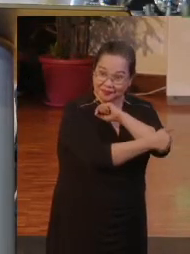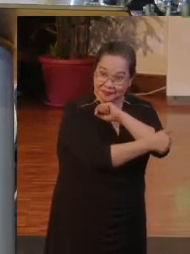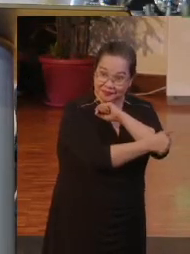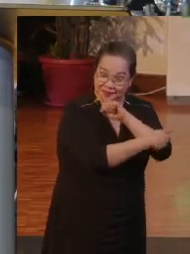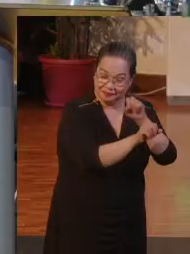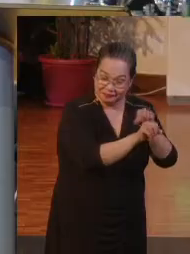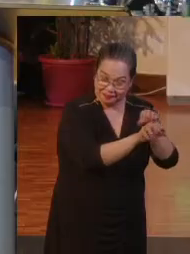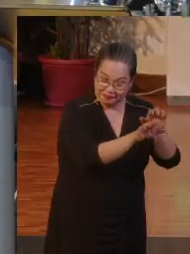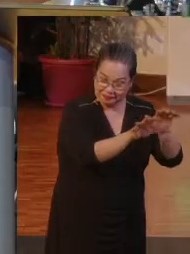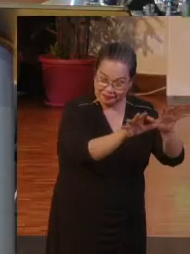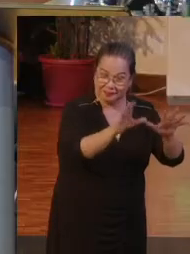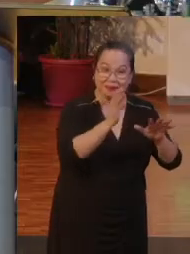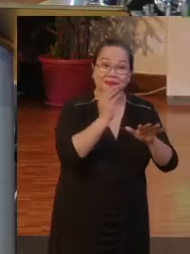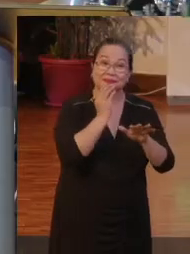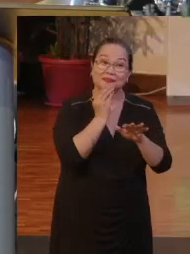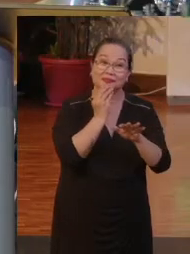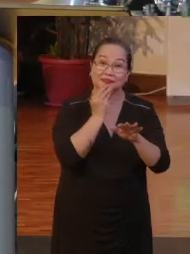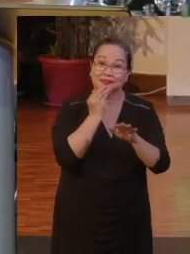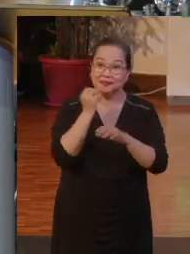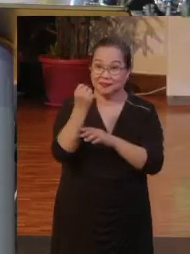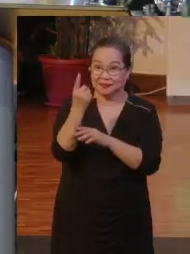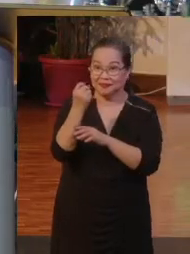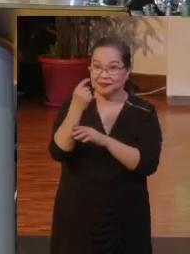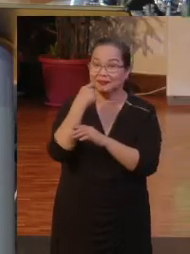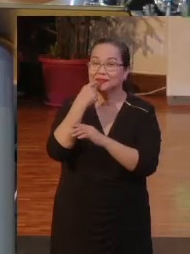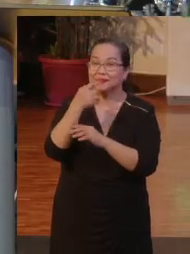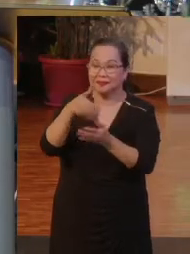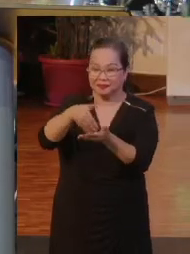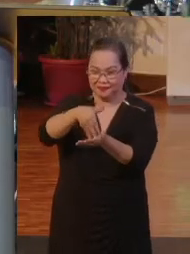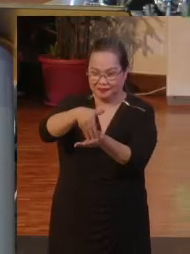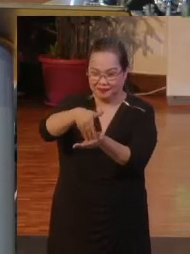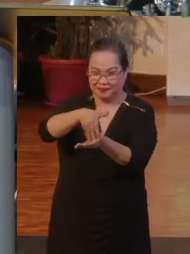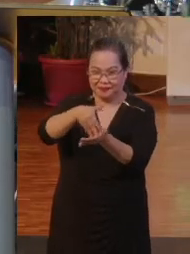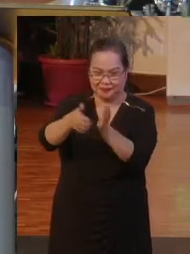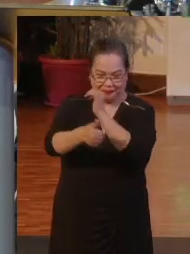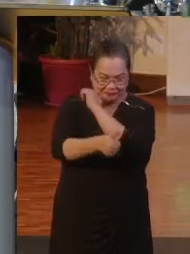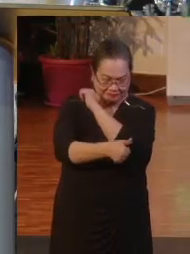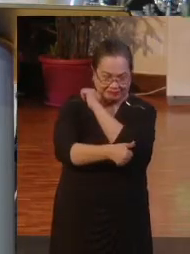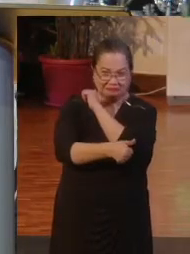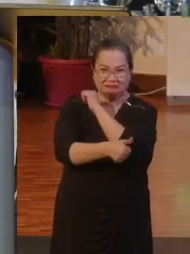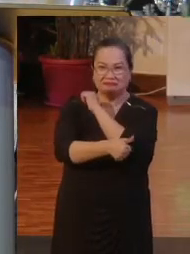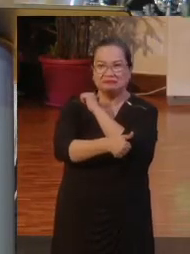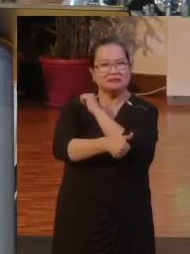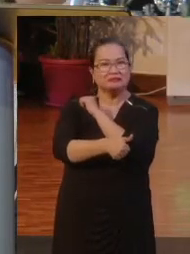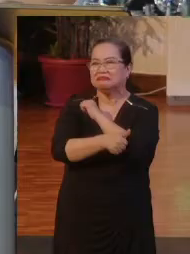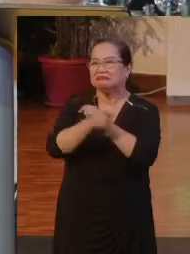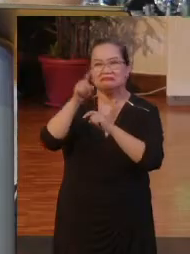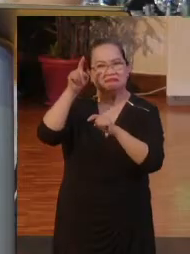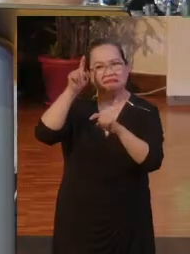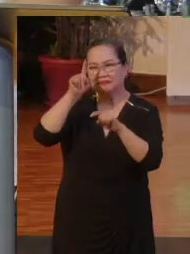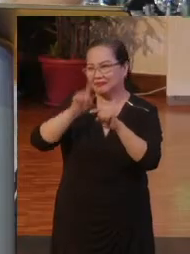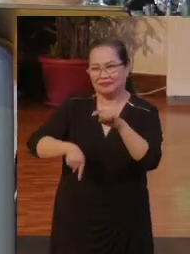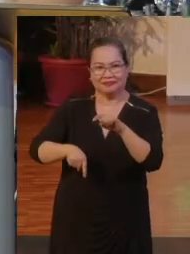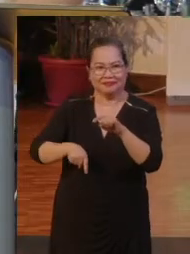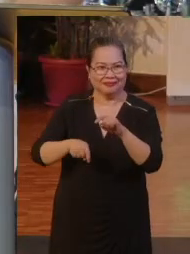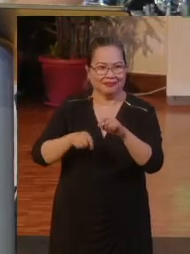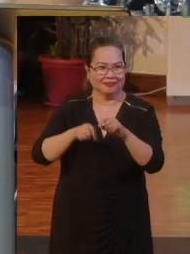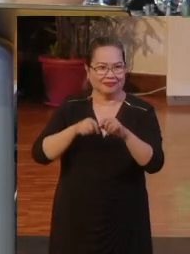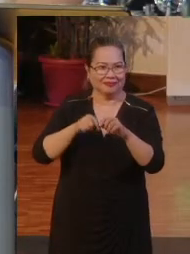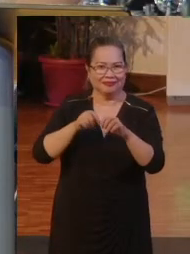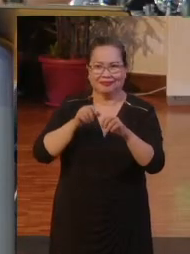Hebrews 11, mahina na po si Abraham. Barren na po si Sarah. Impotent na po si